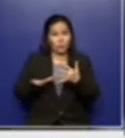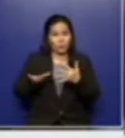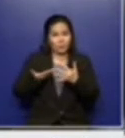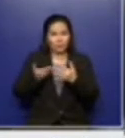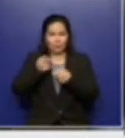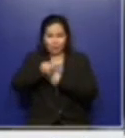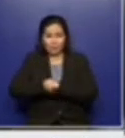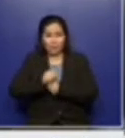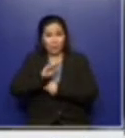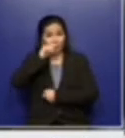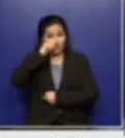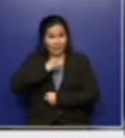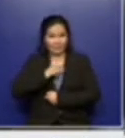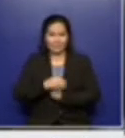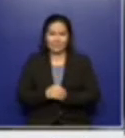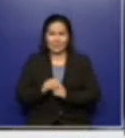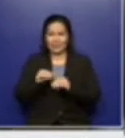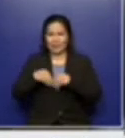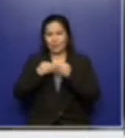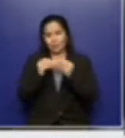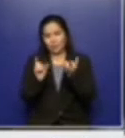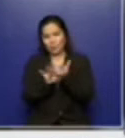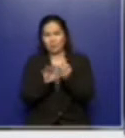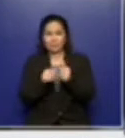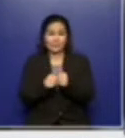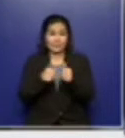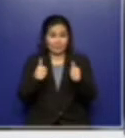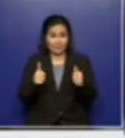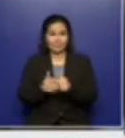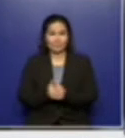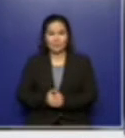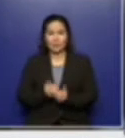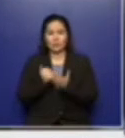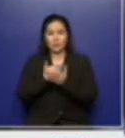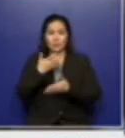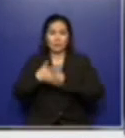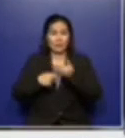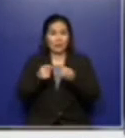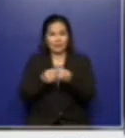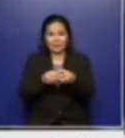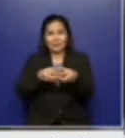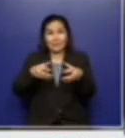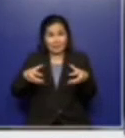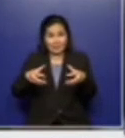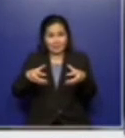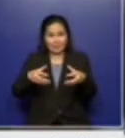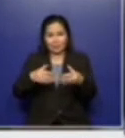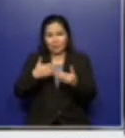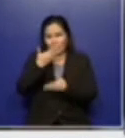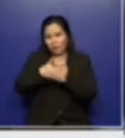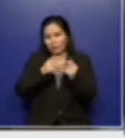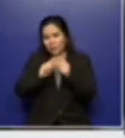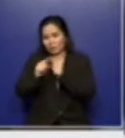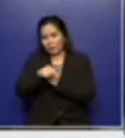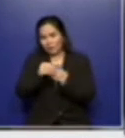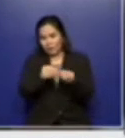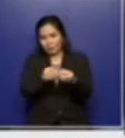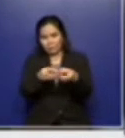ตรของประเทศไทยให้ดีขึ้นเพื่อขยายตลาดให้มากขึ้นนะครับ